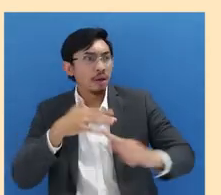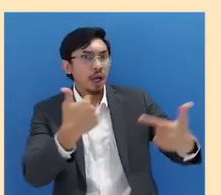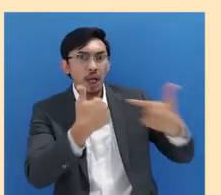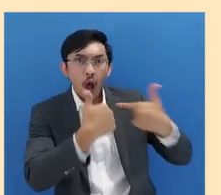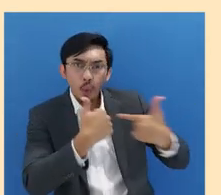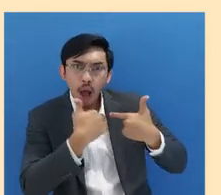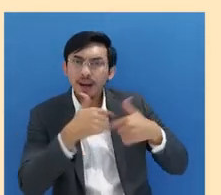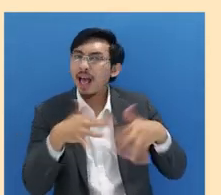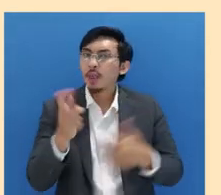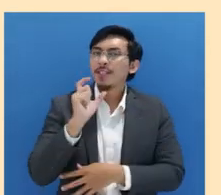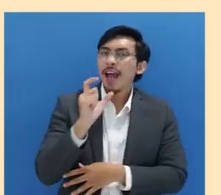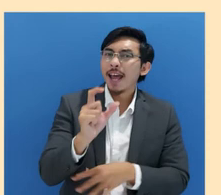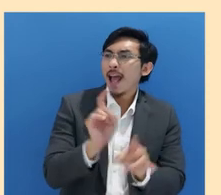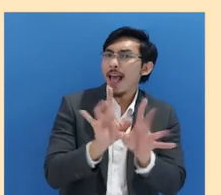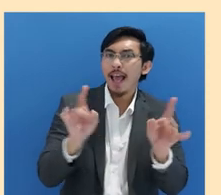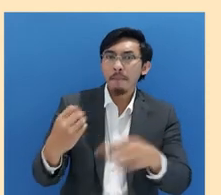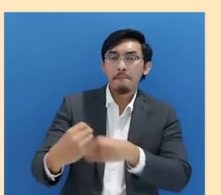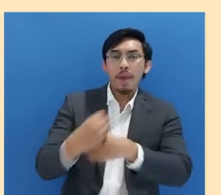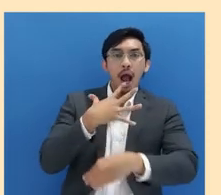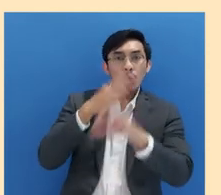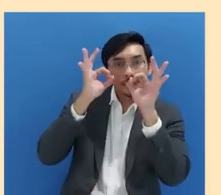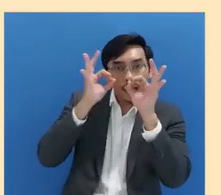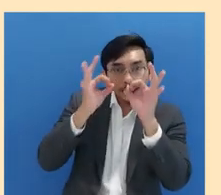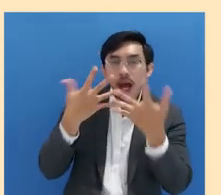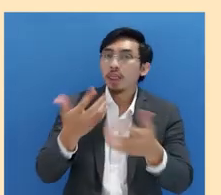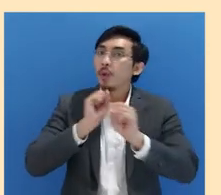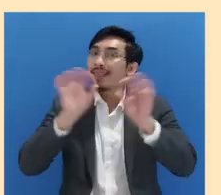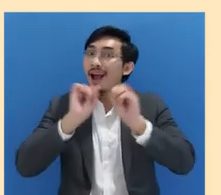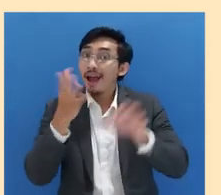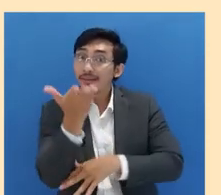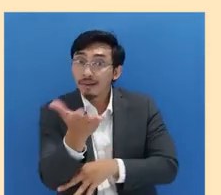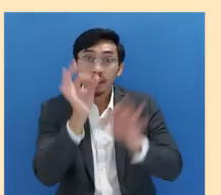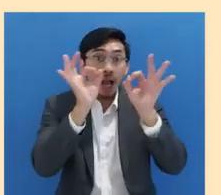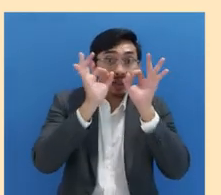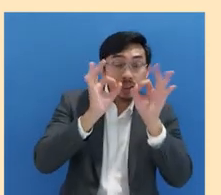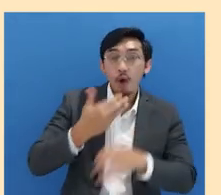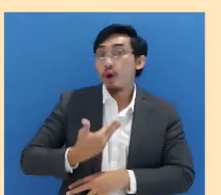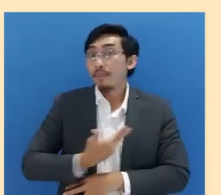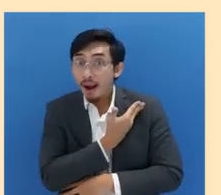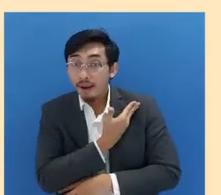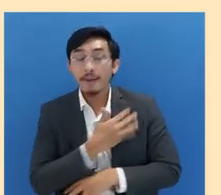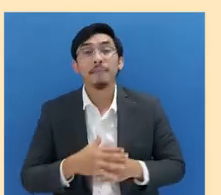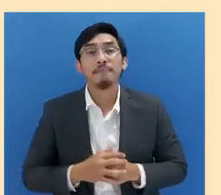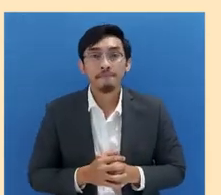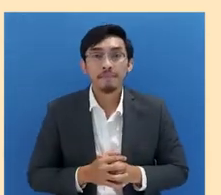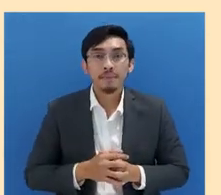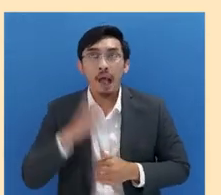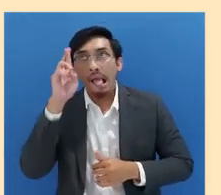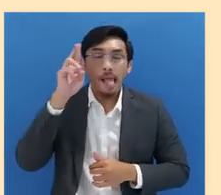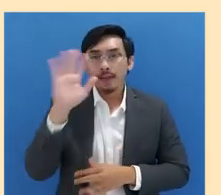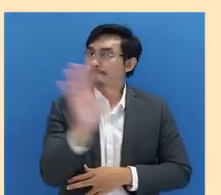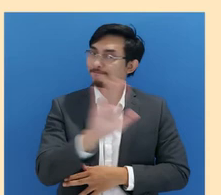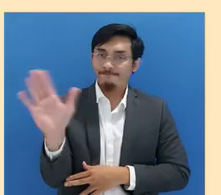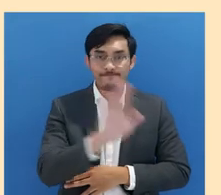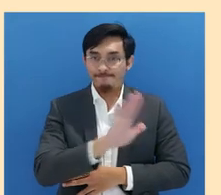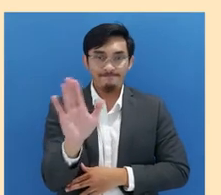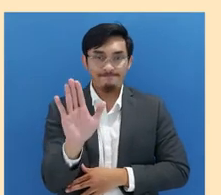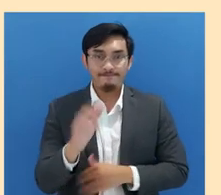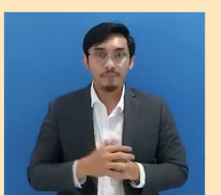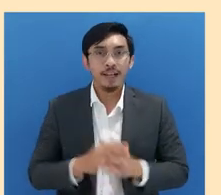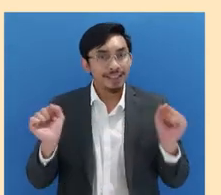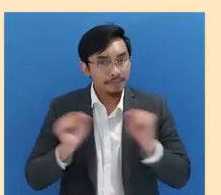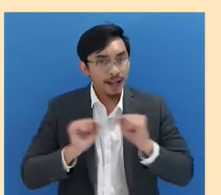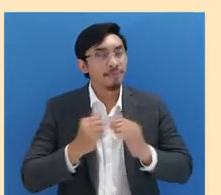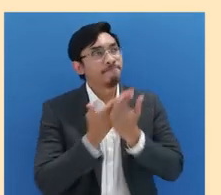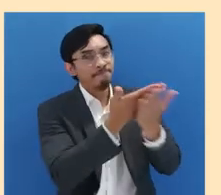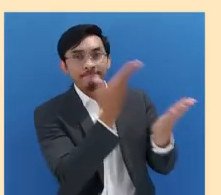gangguan, serta upaya-upaya untuk mempengaruhi kesaksian atau keterangan Anda sebagai saksi dan korban, maka jangan ragu, segera ajukan